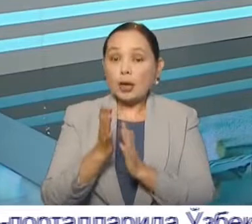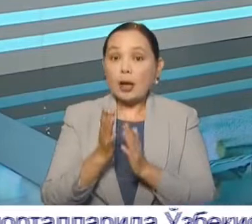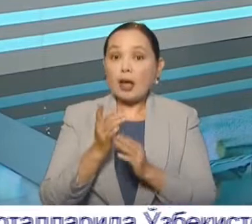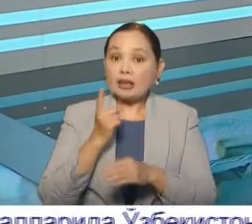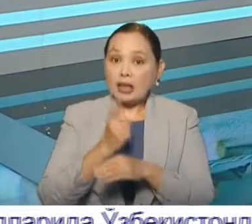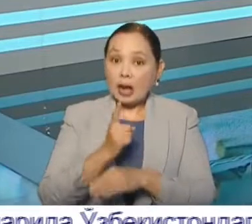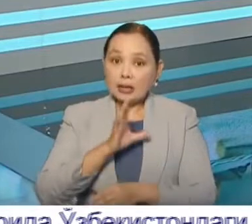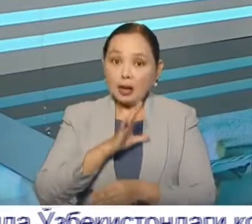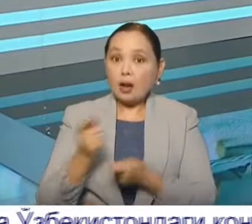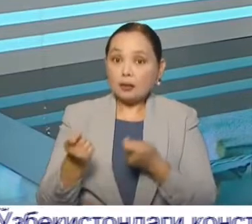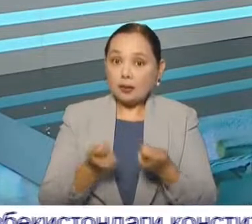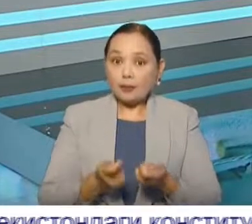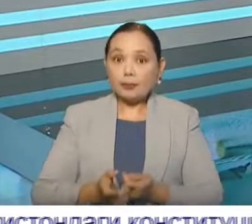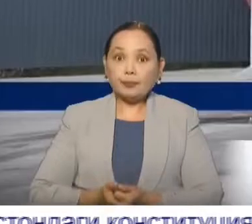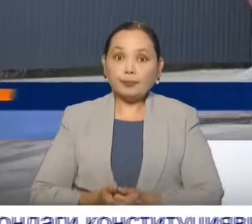қойылды.